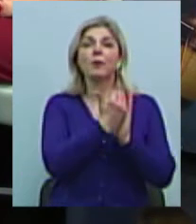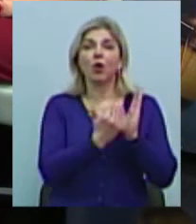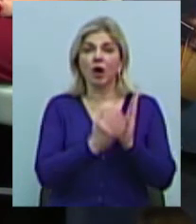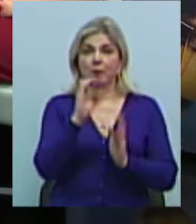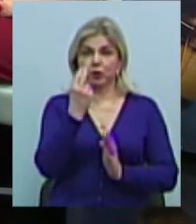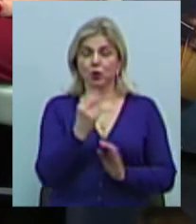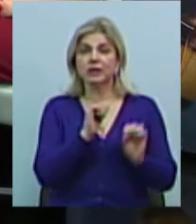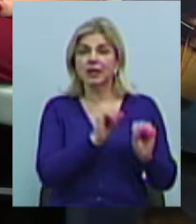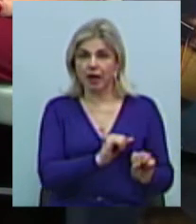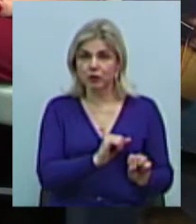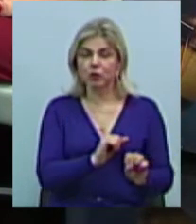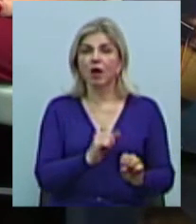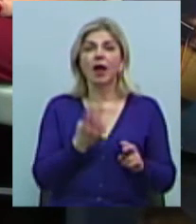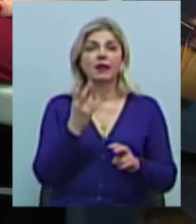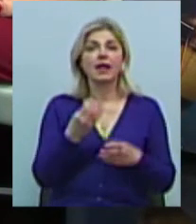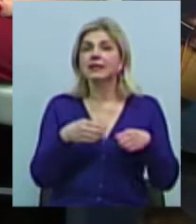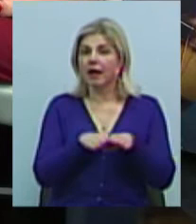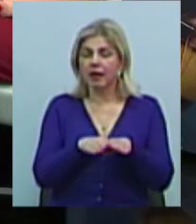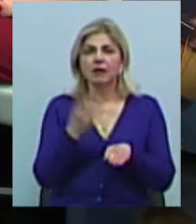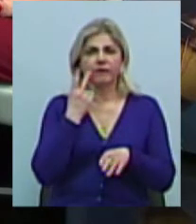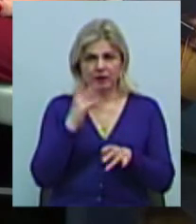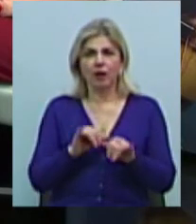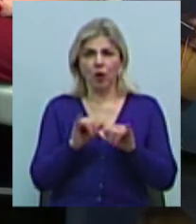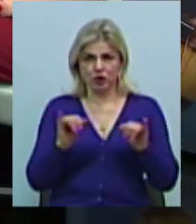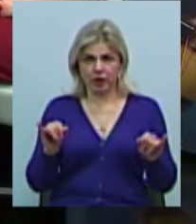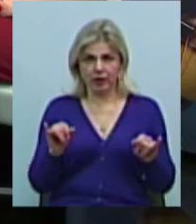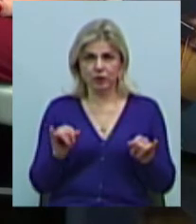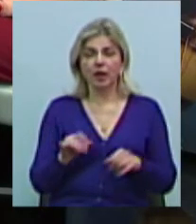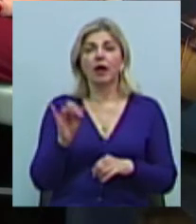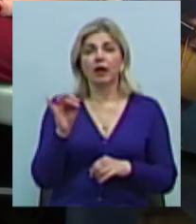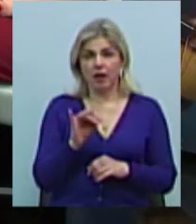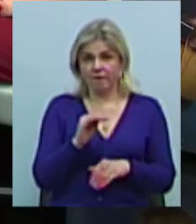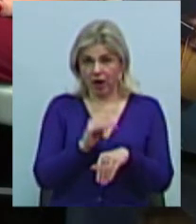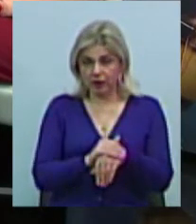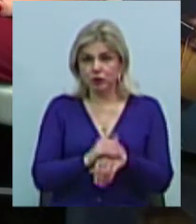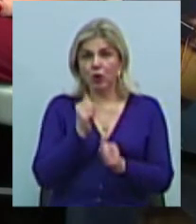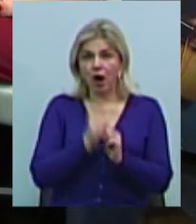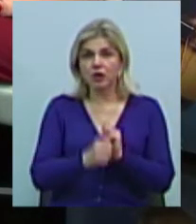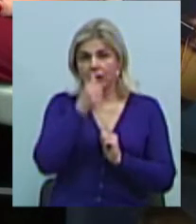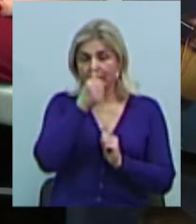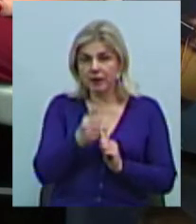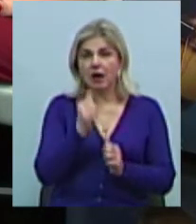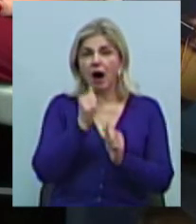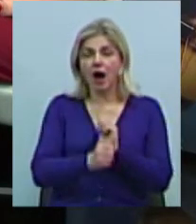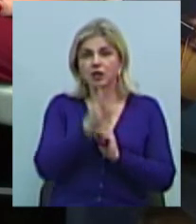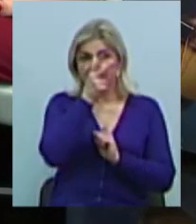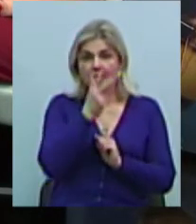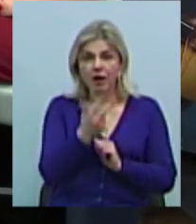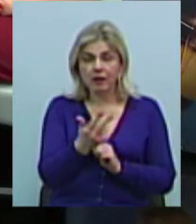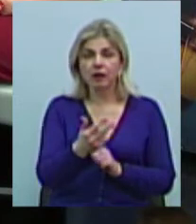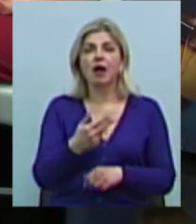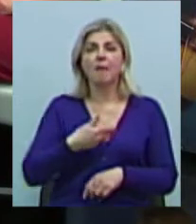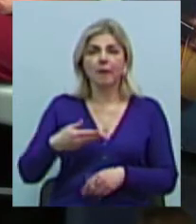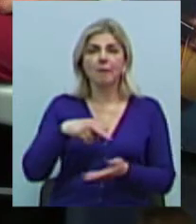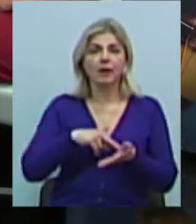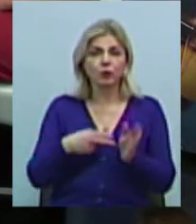соціального захисту, вона не закрита, вона постійно розширюється, і практично кожен місяць, кожен квартал ми